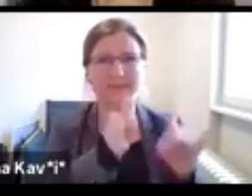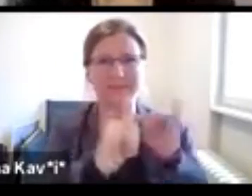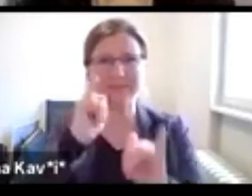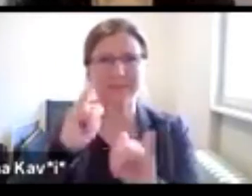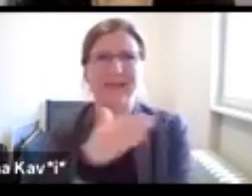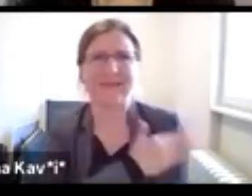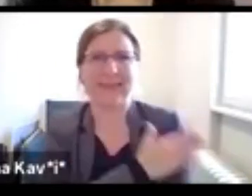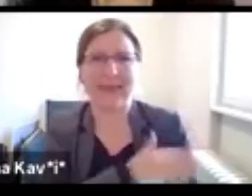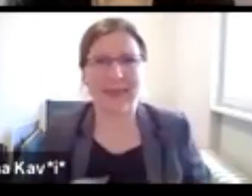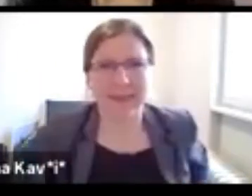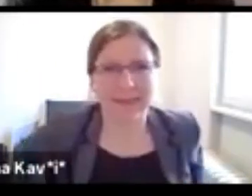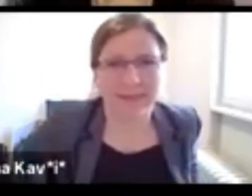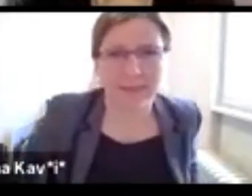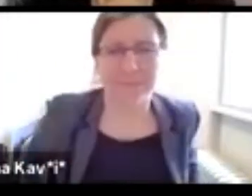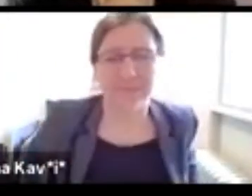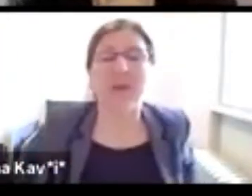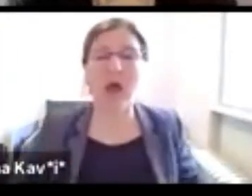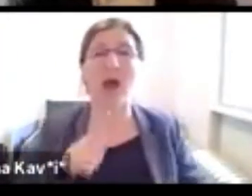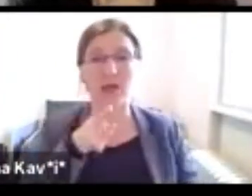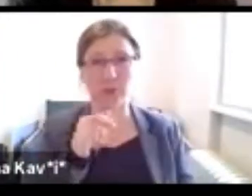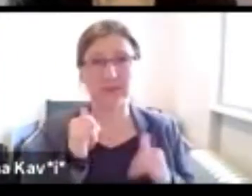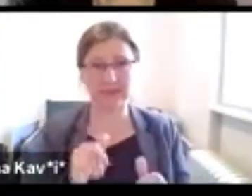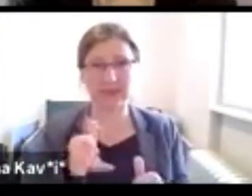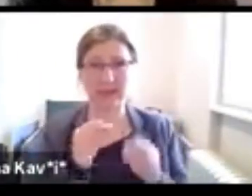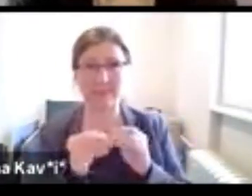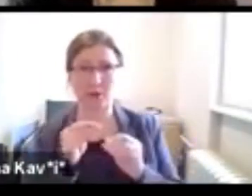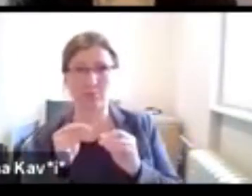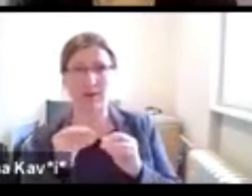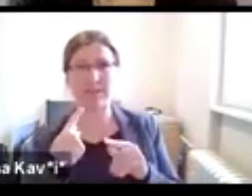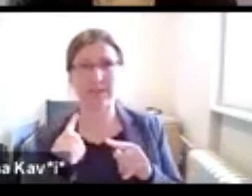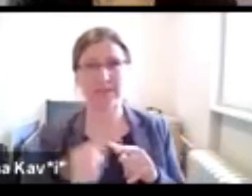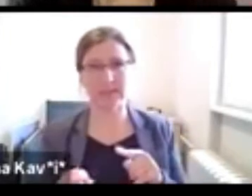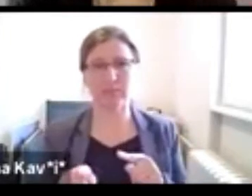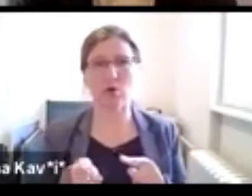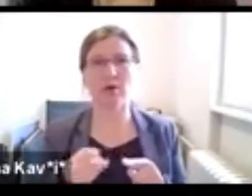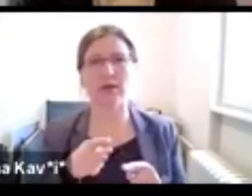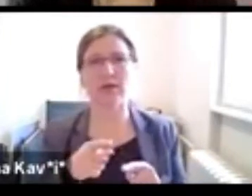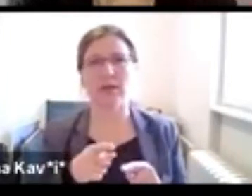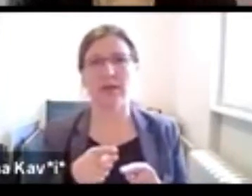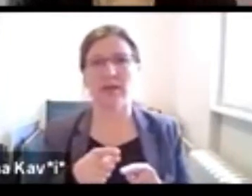to je ono što je trenutno problem. Što zbog preporuke da se